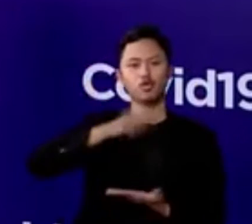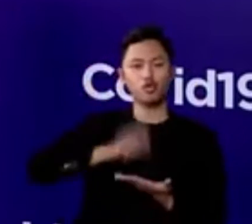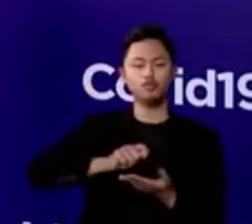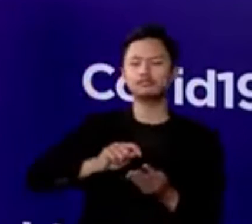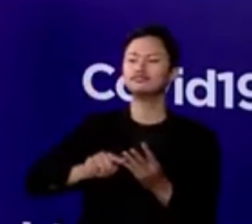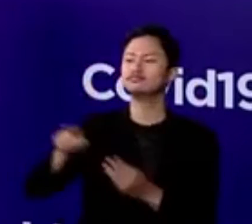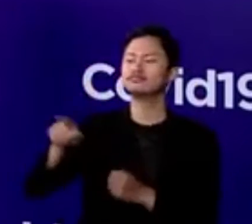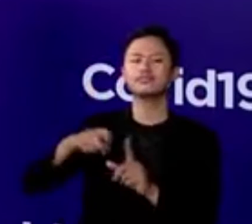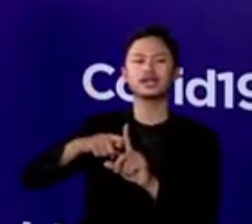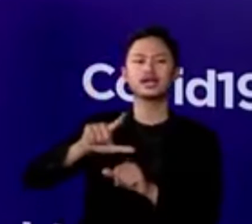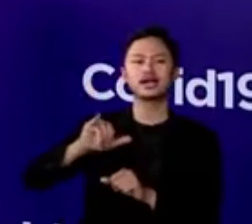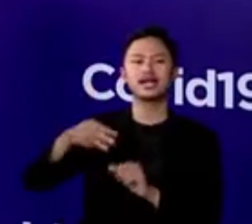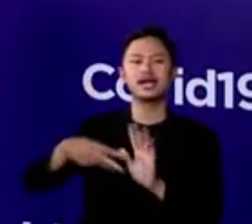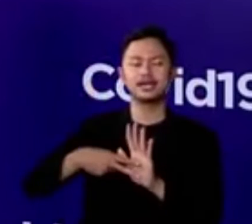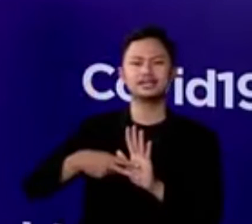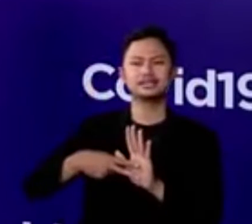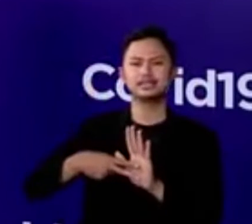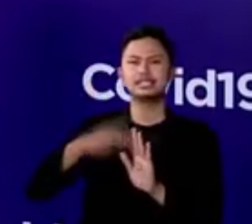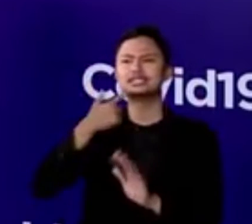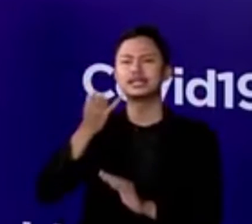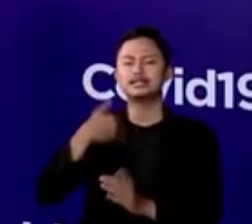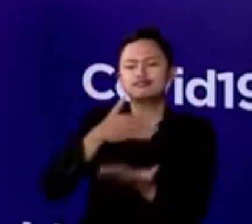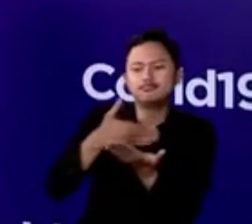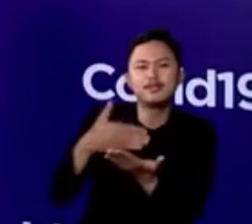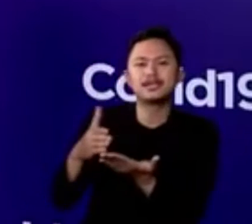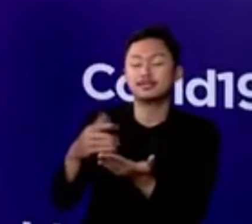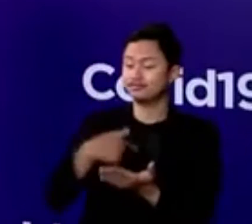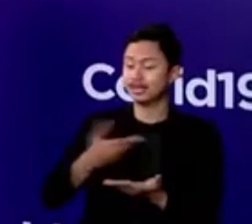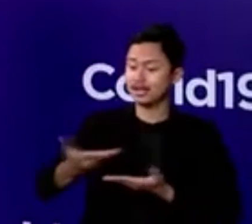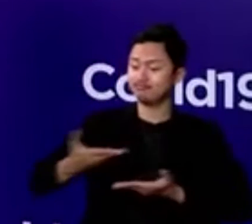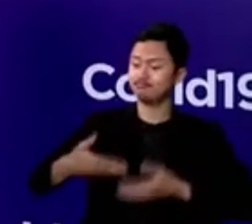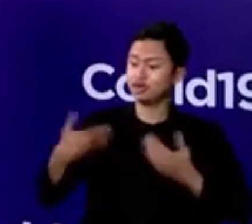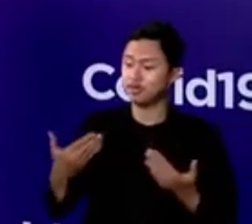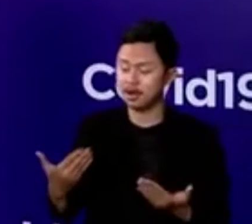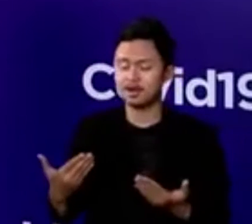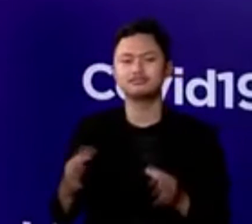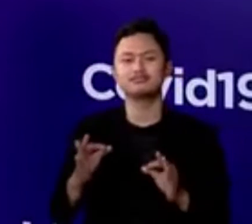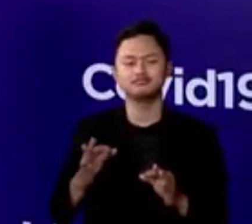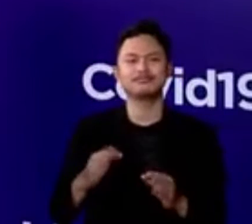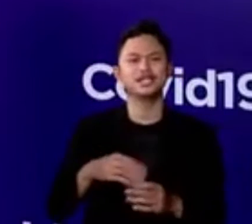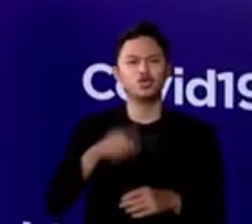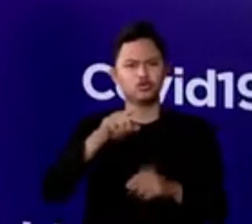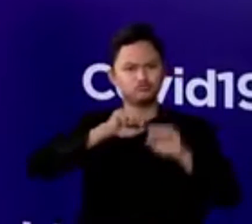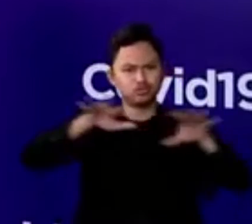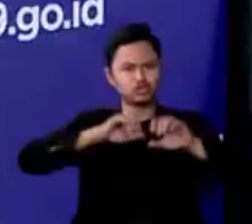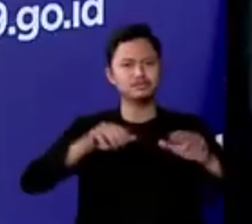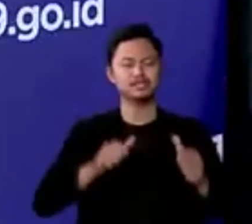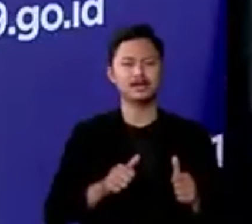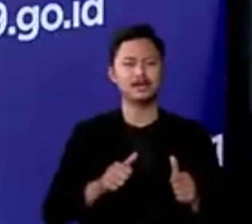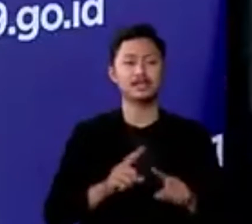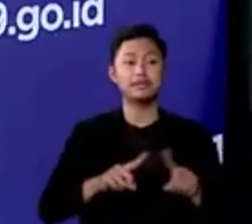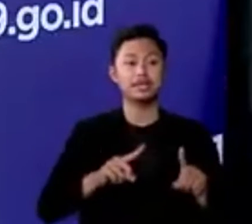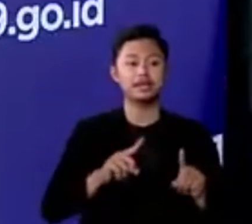untuk memberikan Keyakinan itu kan untuk memberikan biasa kita jadi seperti itu bagi sejauh ini gimana pesan-pesan yang